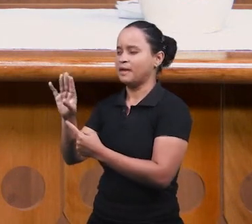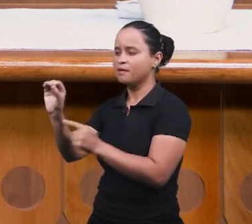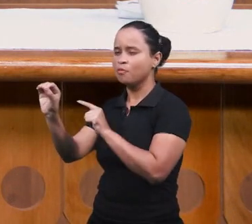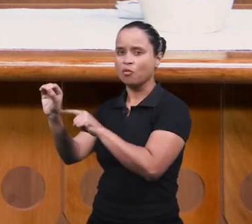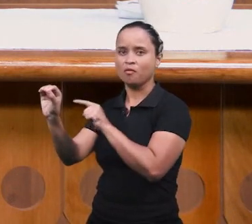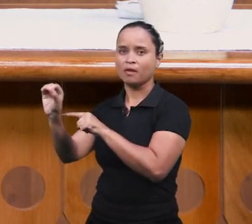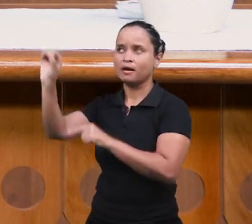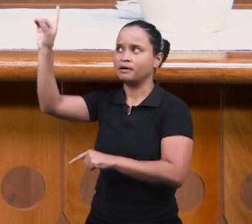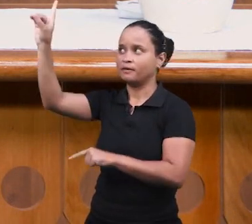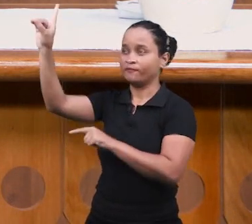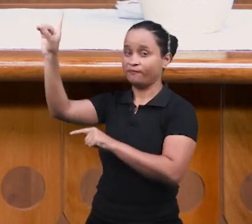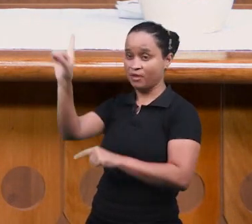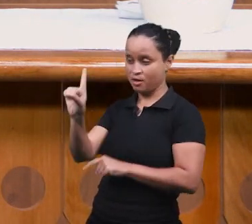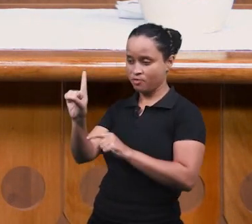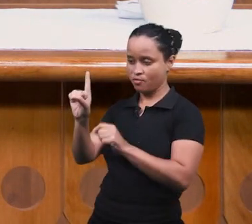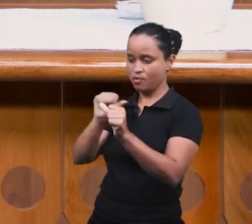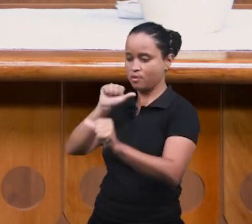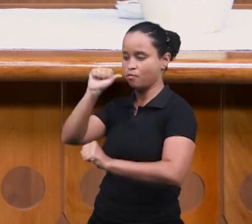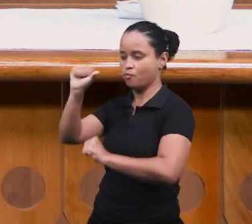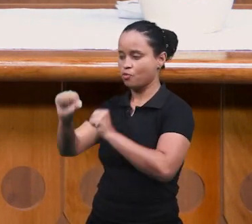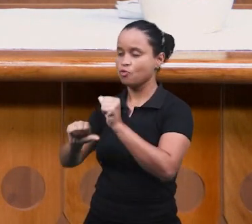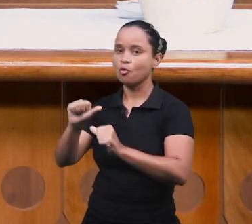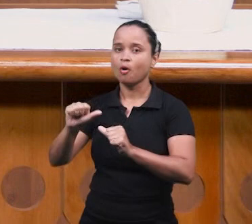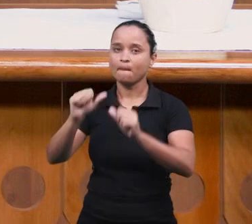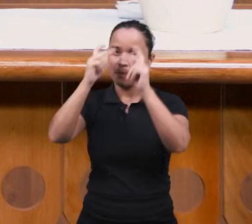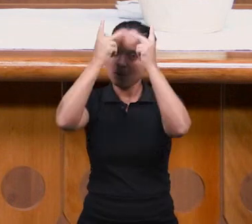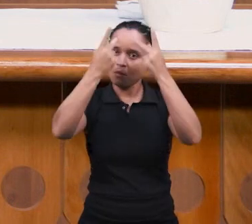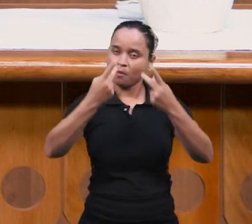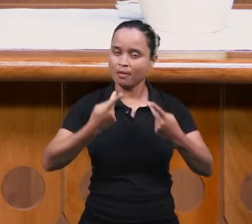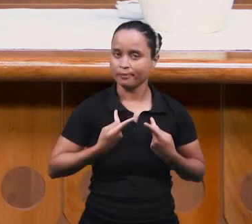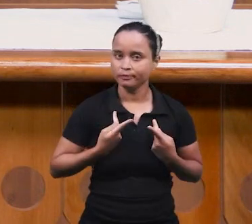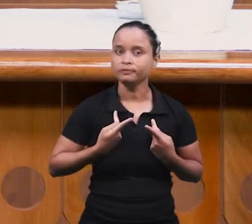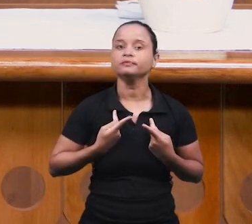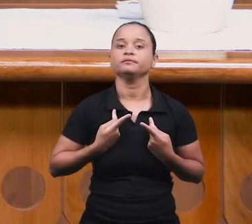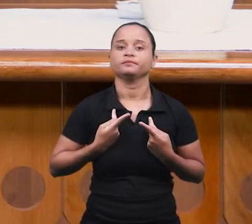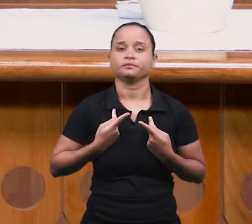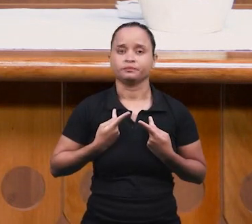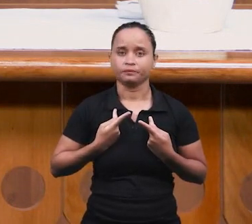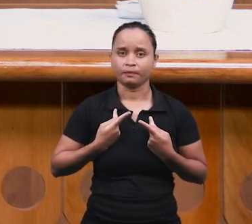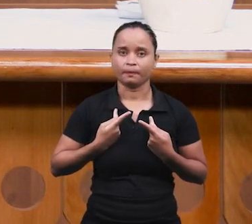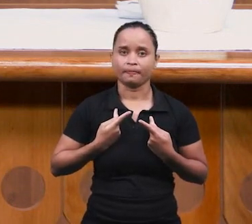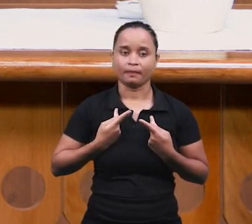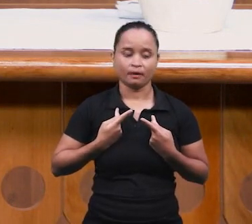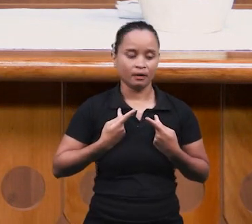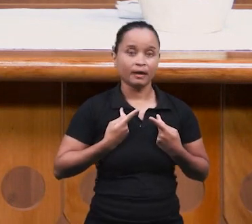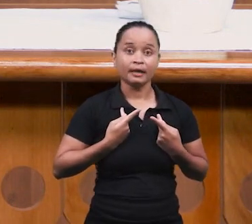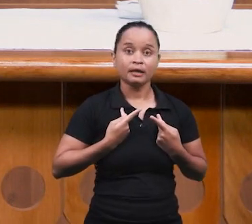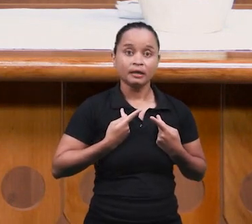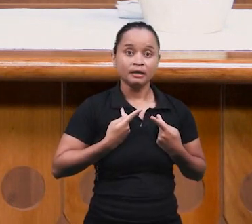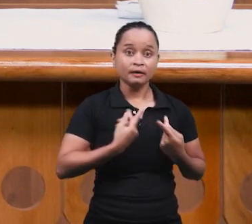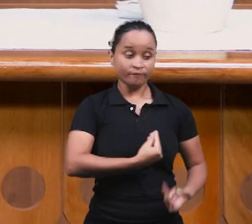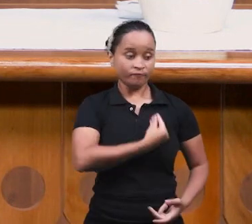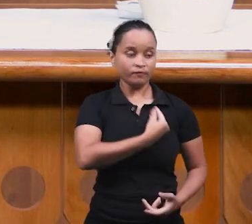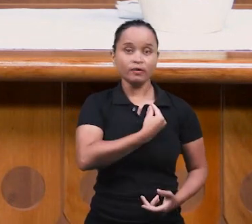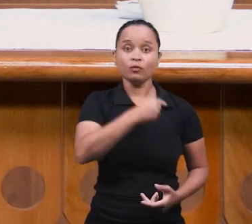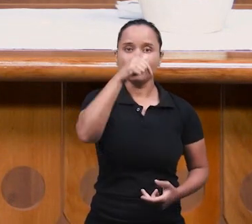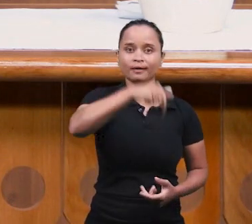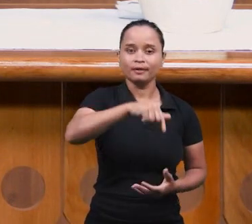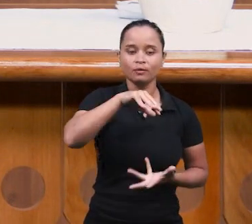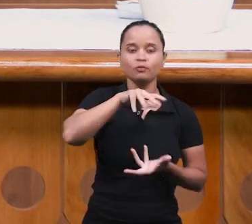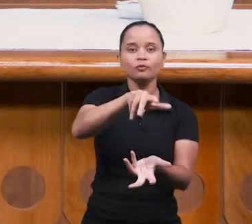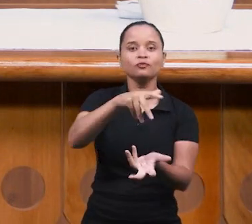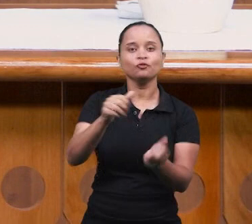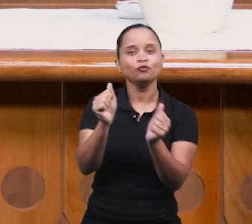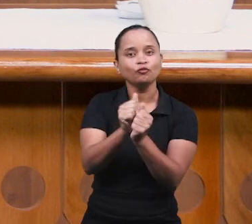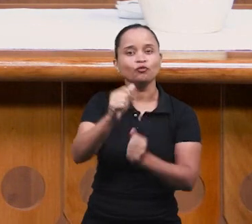fait chair et habité parmi nous. Donc le Seigneur Jésus lui-même, le Verbe, s'est fait chair et habité ici parmi nous. De